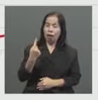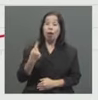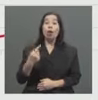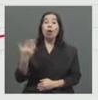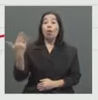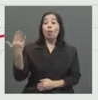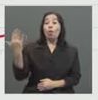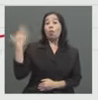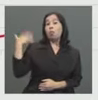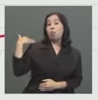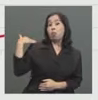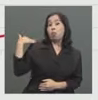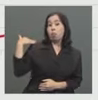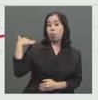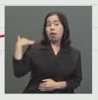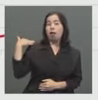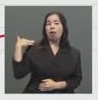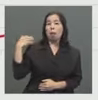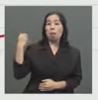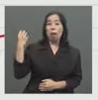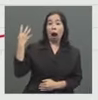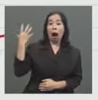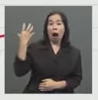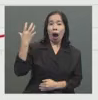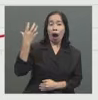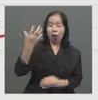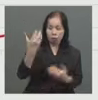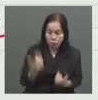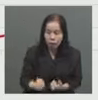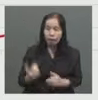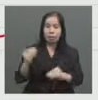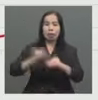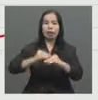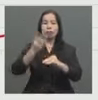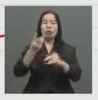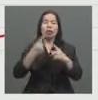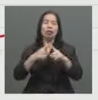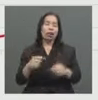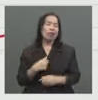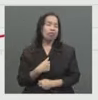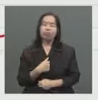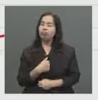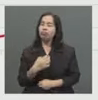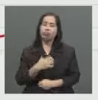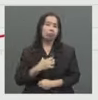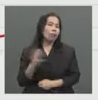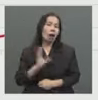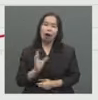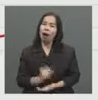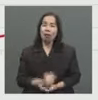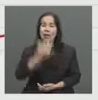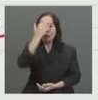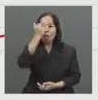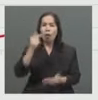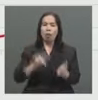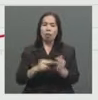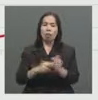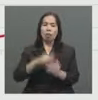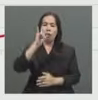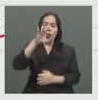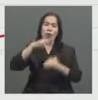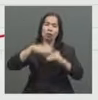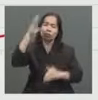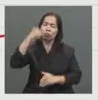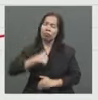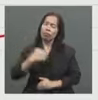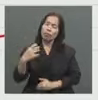าวันก่อนไหมดีขึ้นครับแต่ก็ไม่น่าพึงพอใจเพราะตัวเลขยังเป็นระดับร้